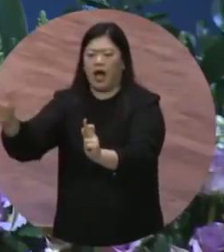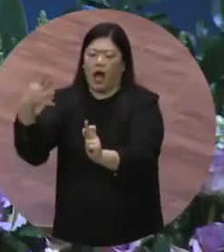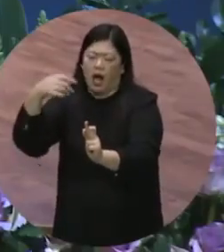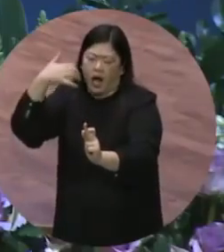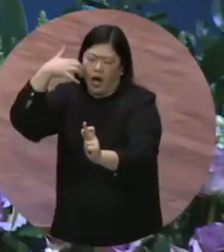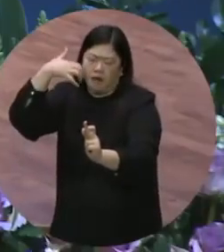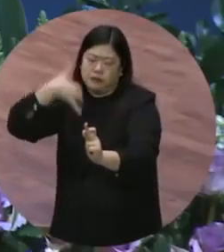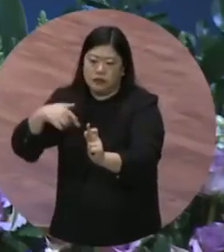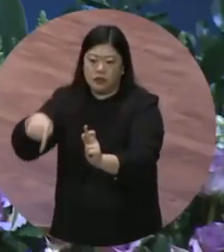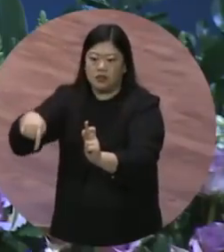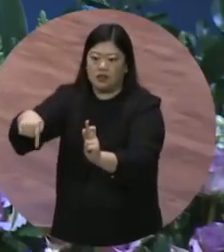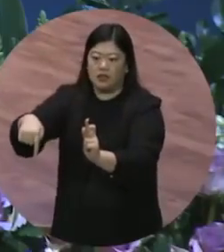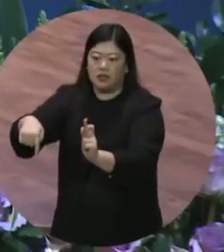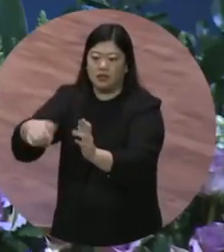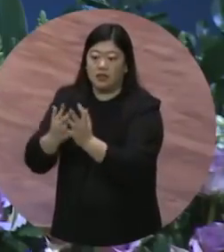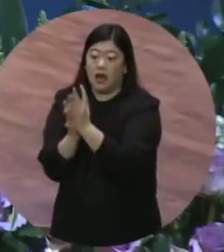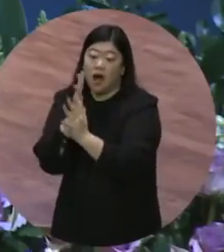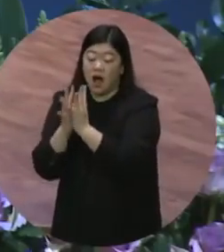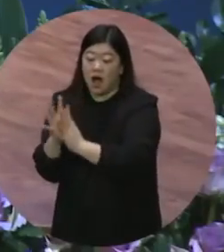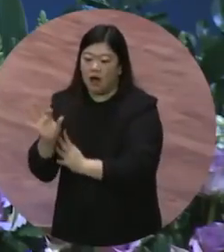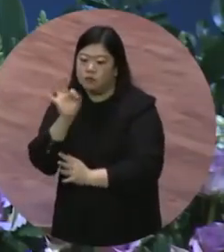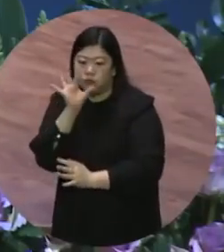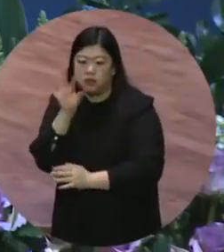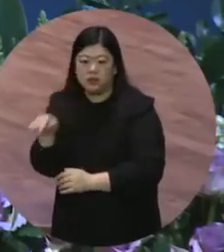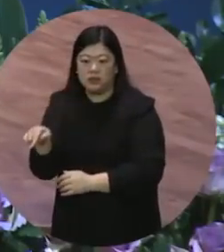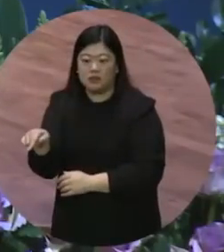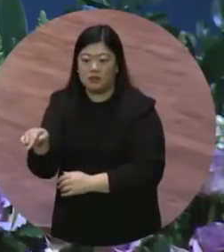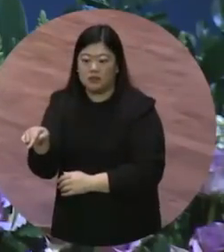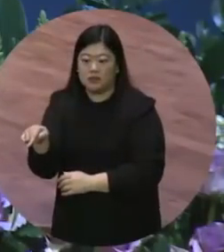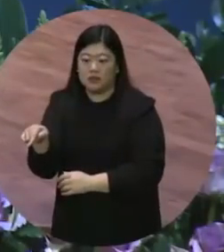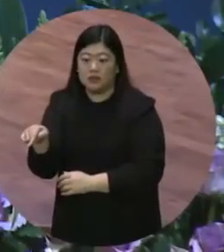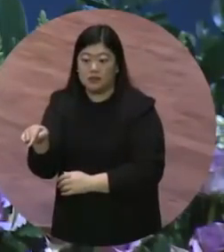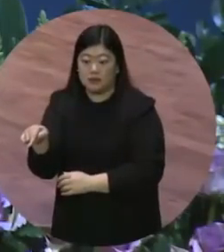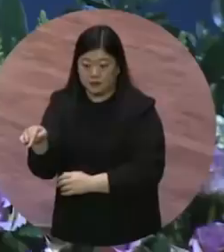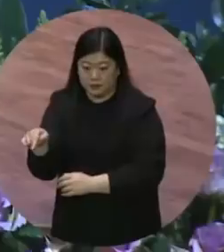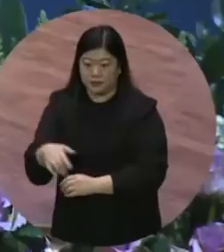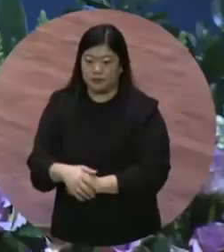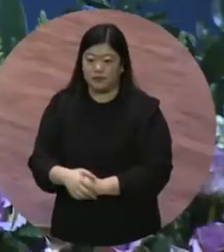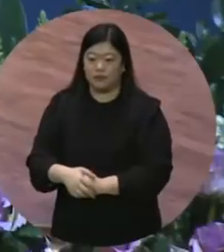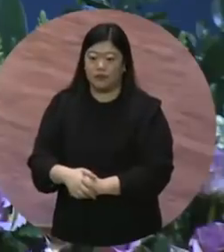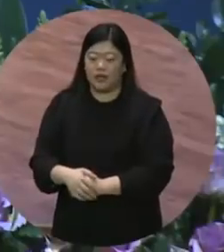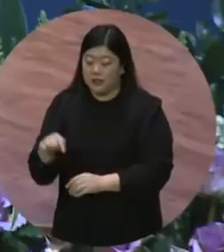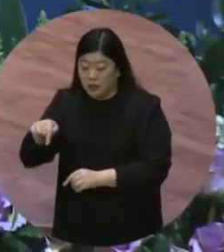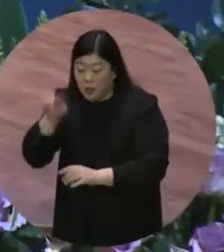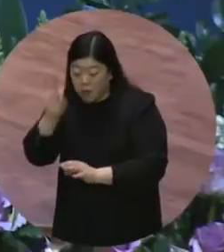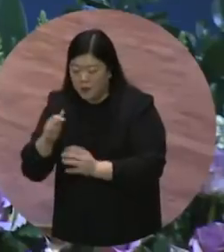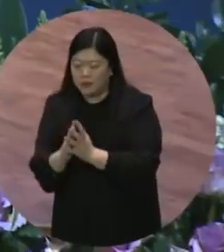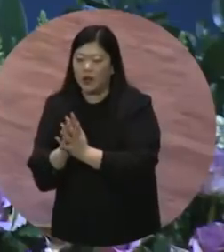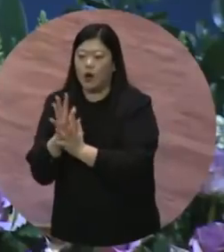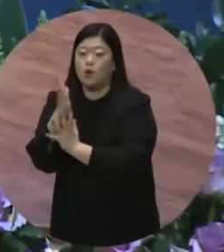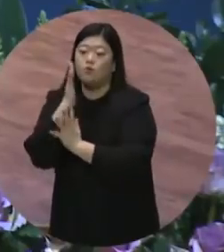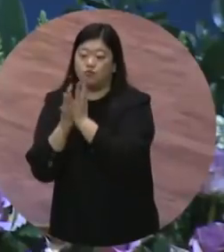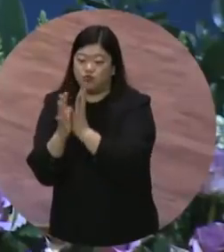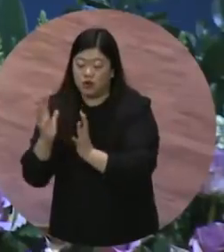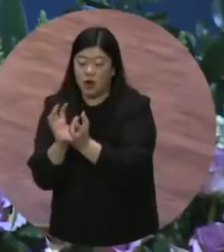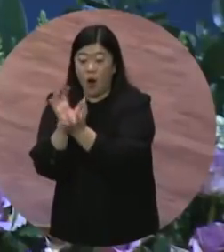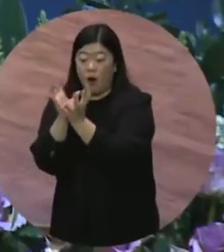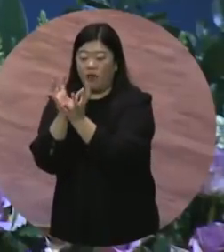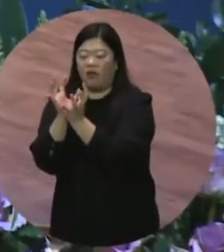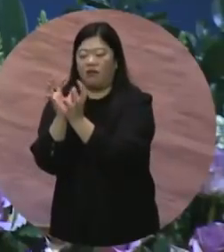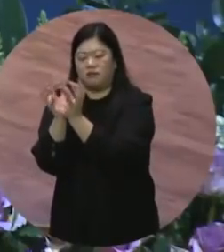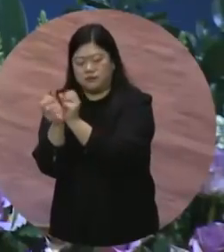풀 한 폭이 자라지 못하는 겁니다. 저 동쪽 중심으로. 그 풀은 마르고 꽃은 시드나. 여호와의